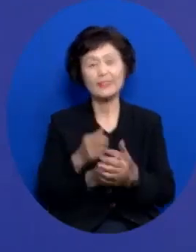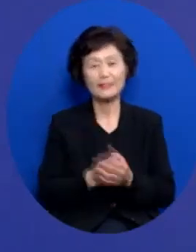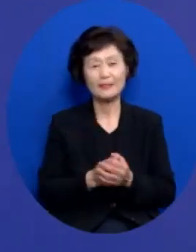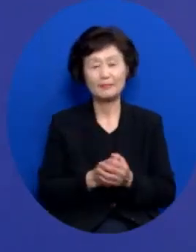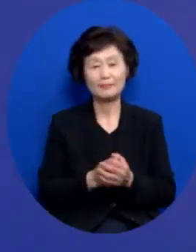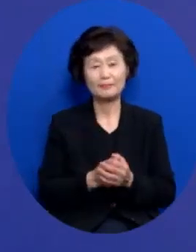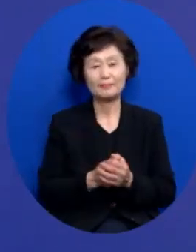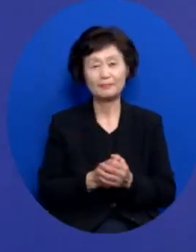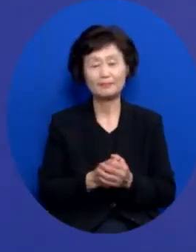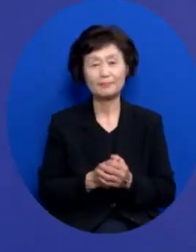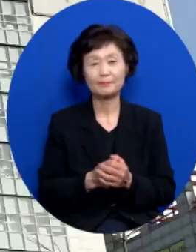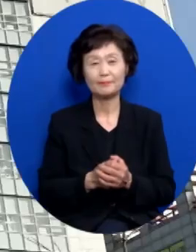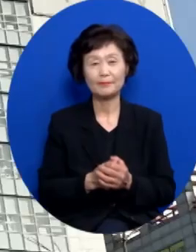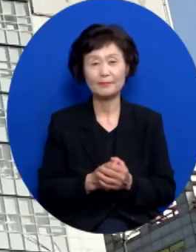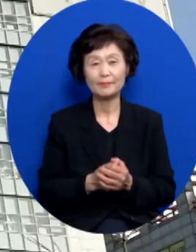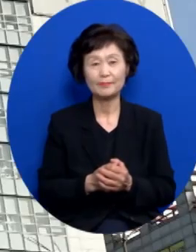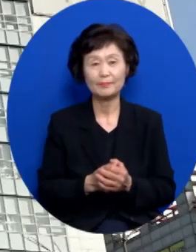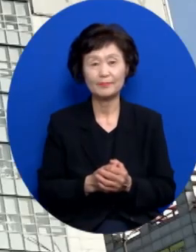오늘의 주요 단신입니다.